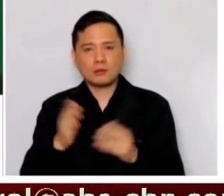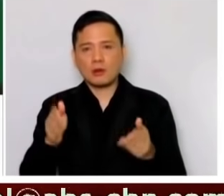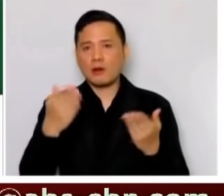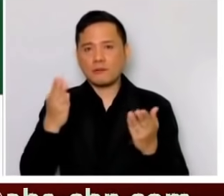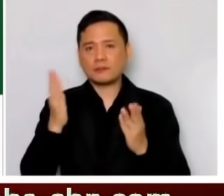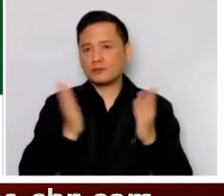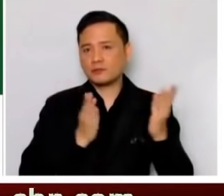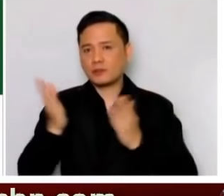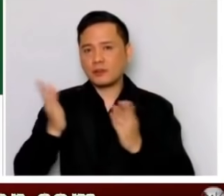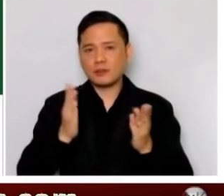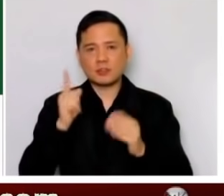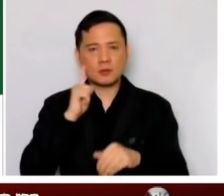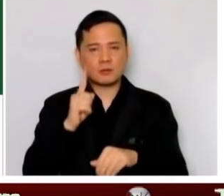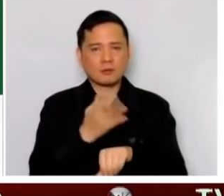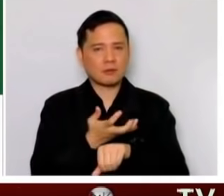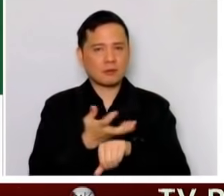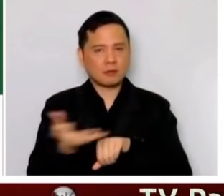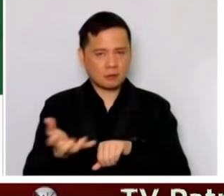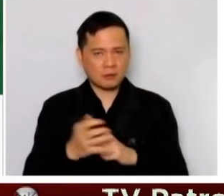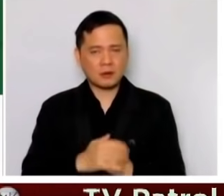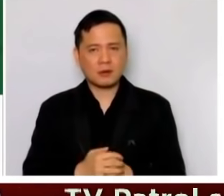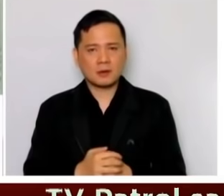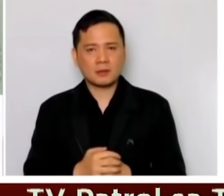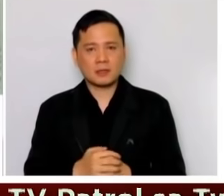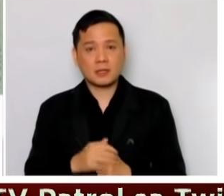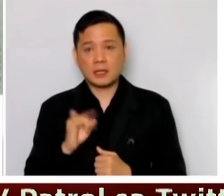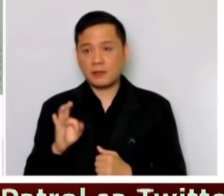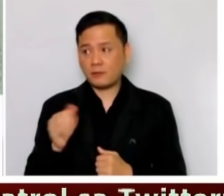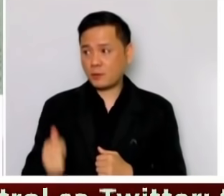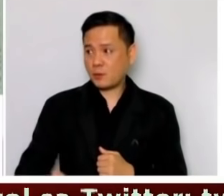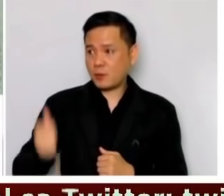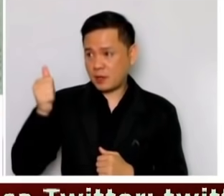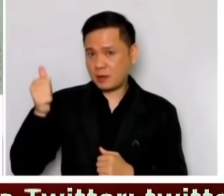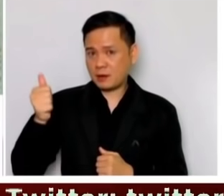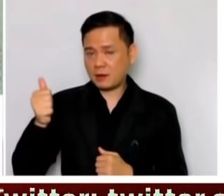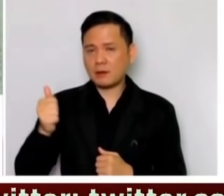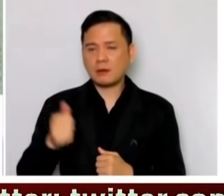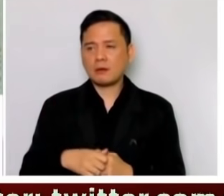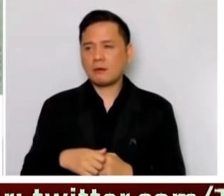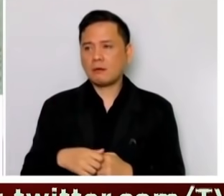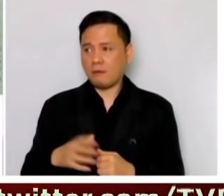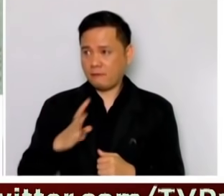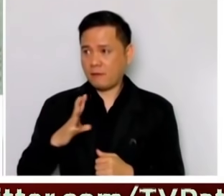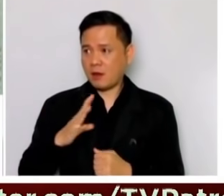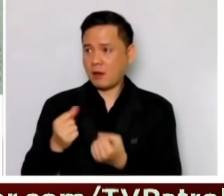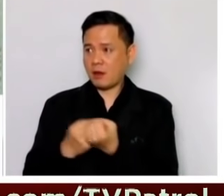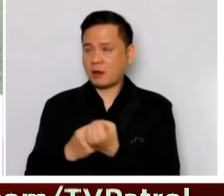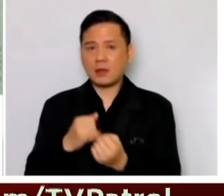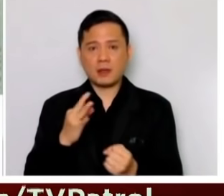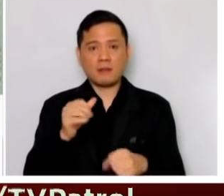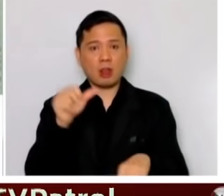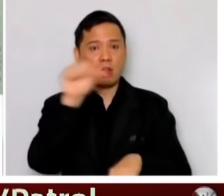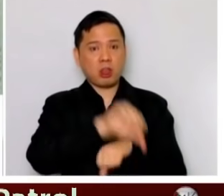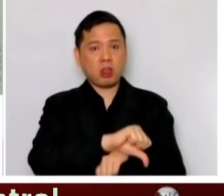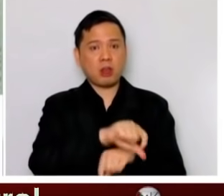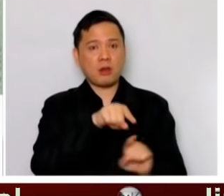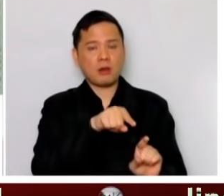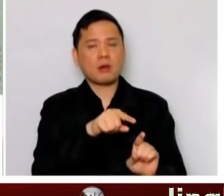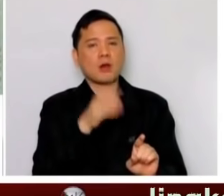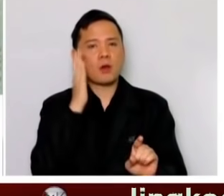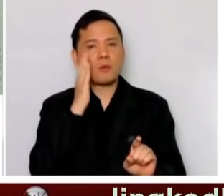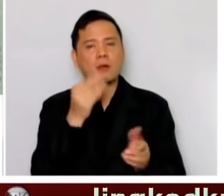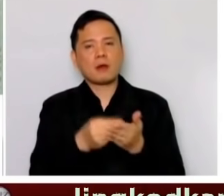deal. That way, whoever wins, wins. Whoever loses, gets a refund. Right?